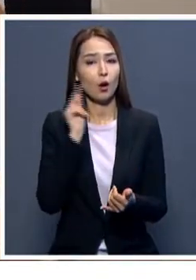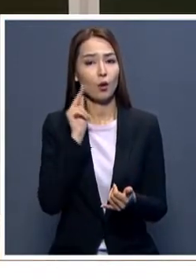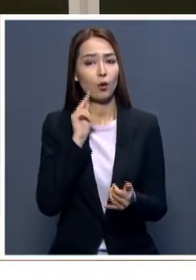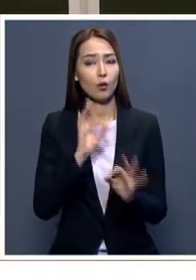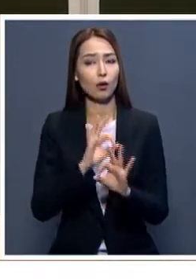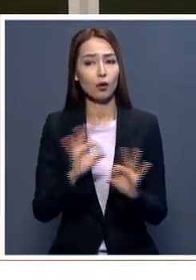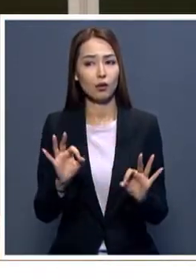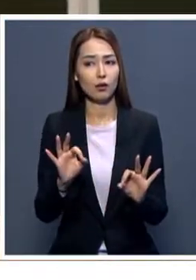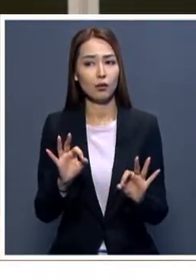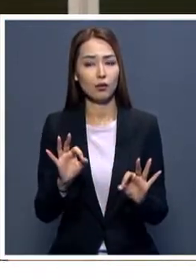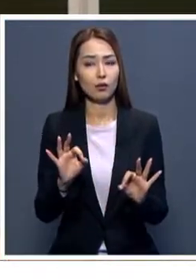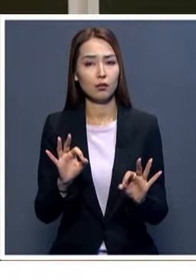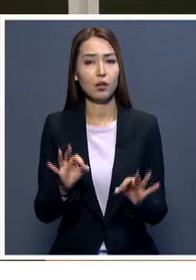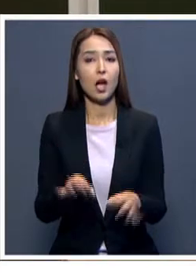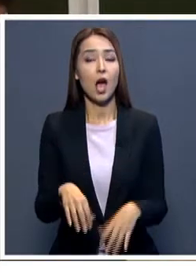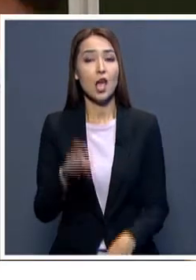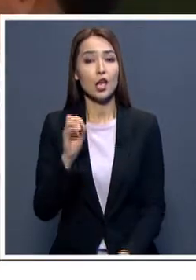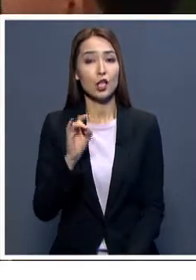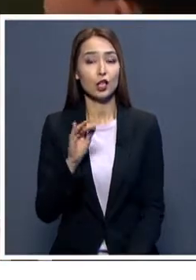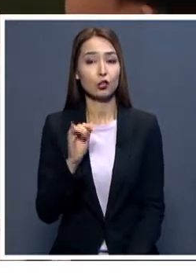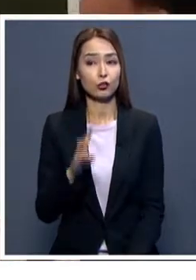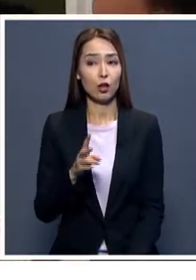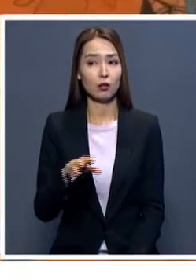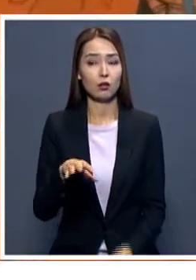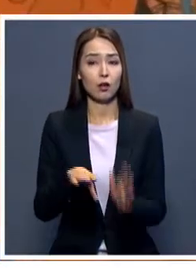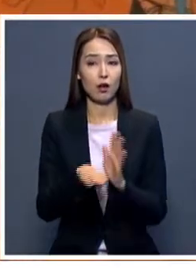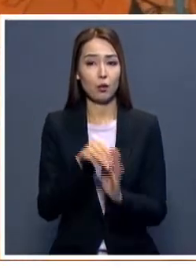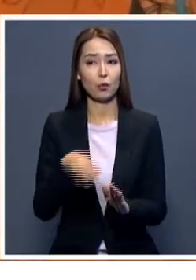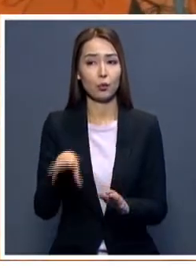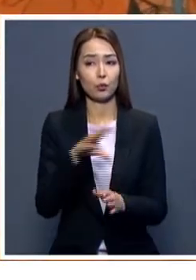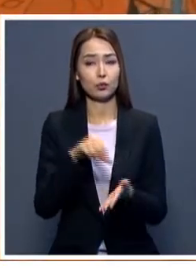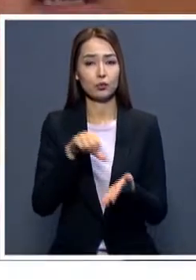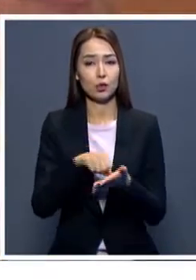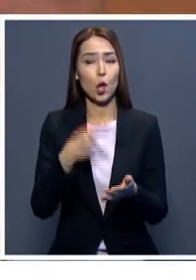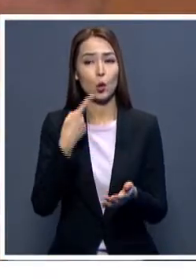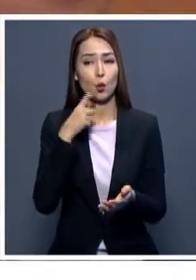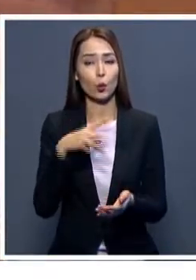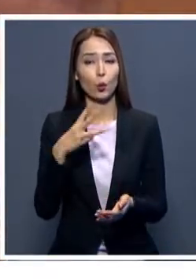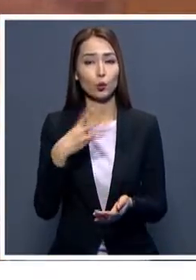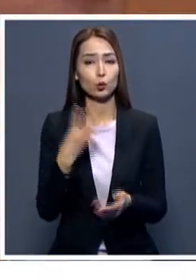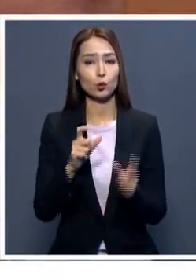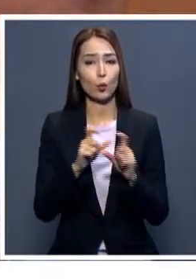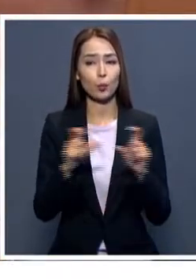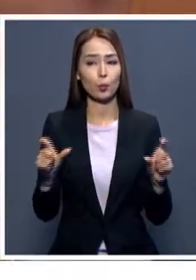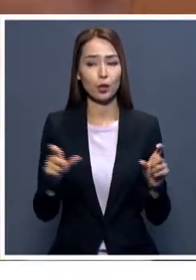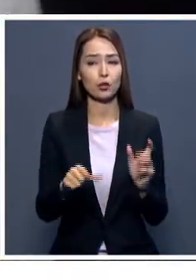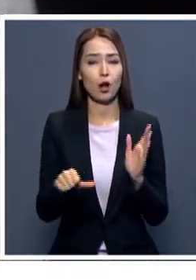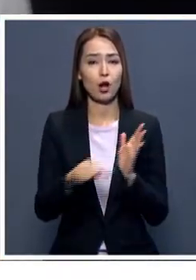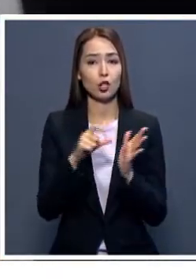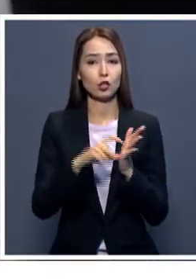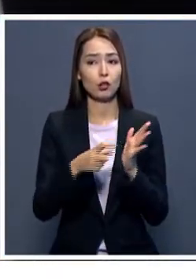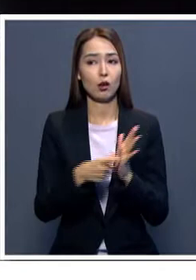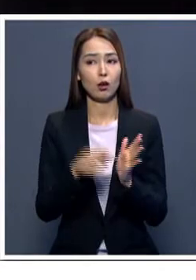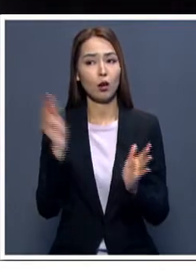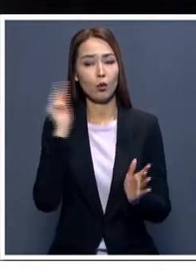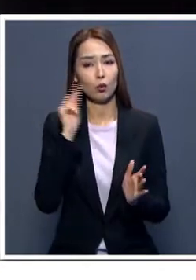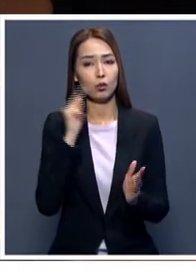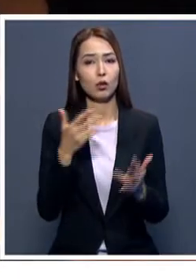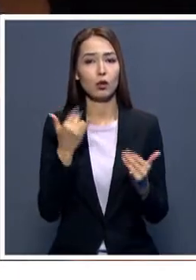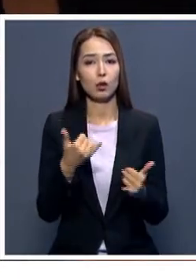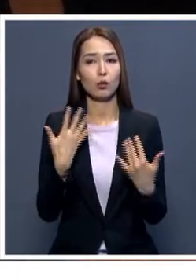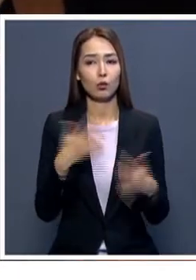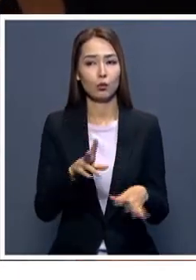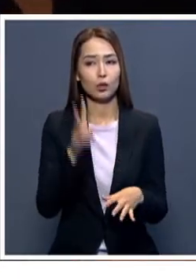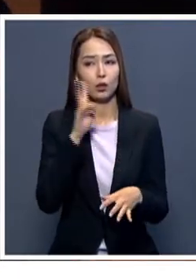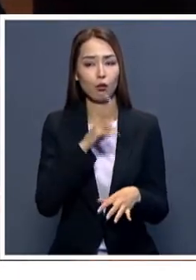ғой. Ержан Асан Тайманов атындағы нөмір 34-ші мектеп гимназияның 6-шы сынып оқушысы. Байқауда жүріп, екі айдай